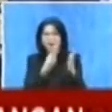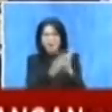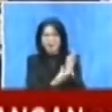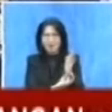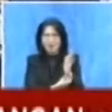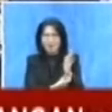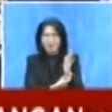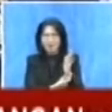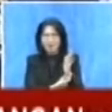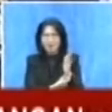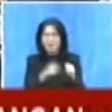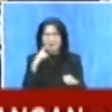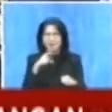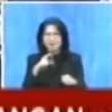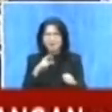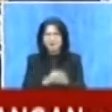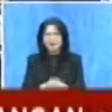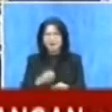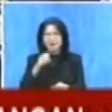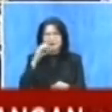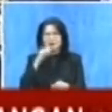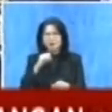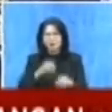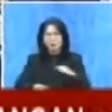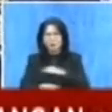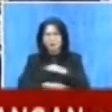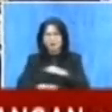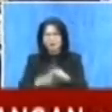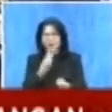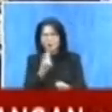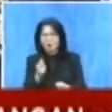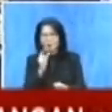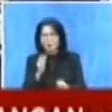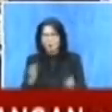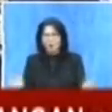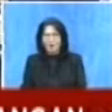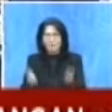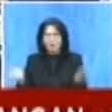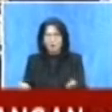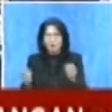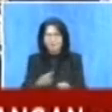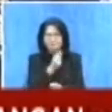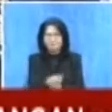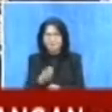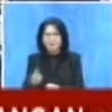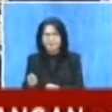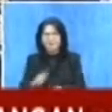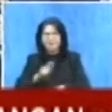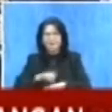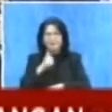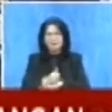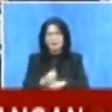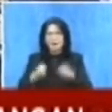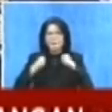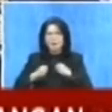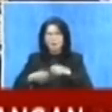dengan menerapkan zero-based budgeting untuk mendorong agar belanja lebih efisien, memperkuat sinergi